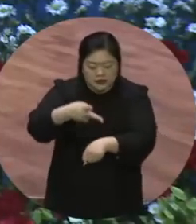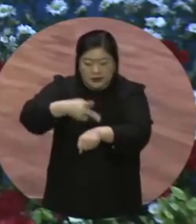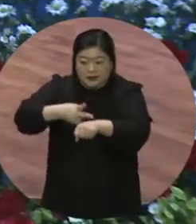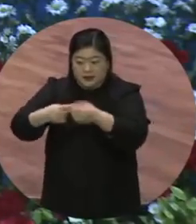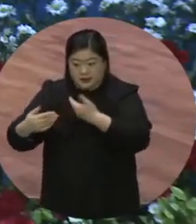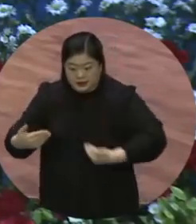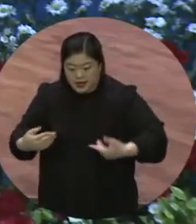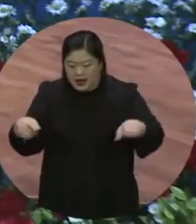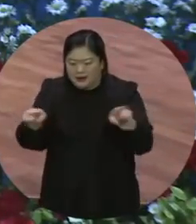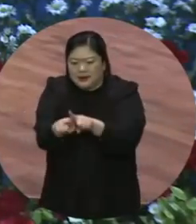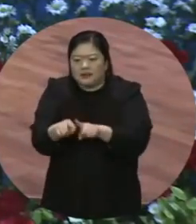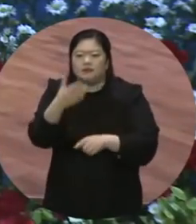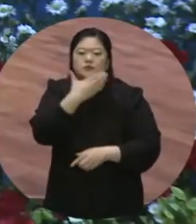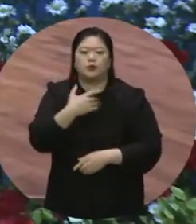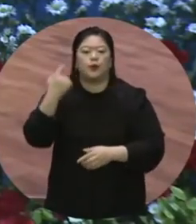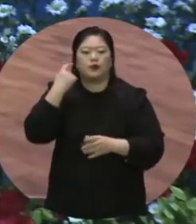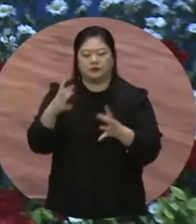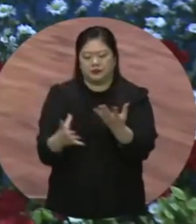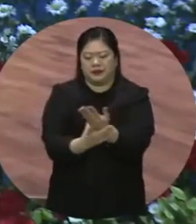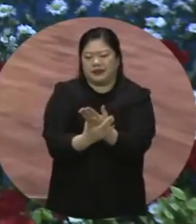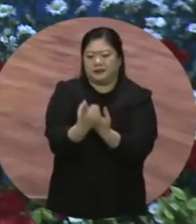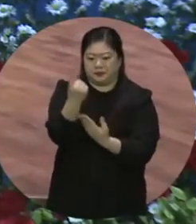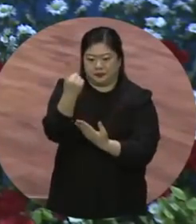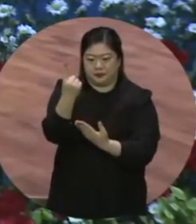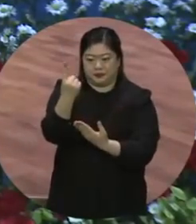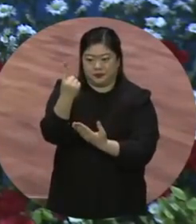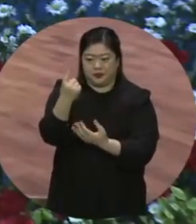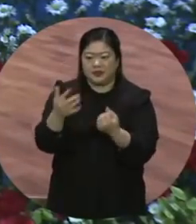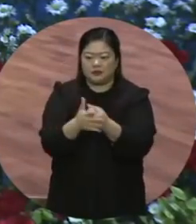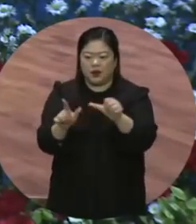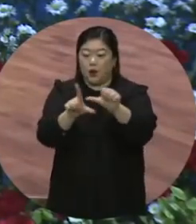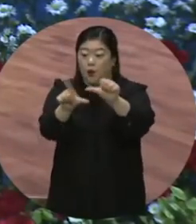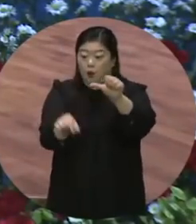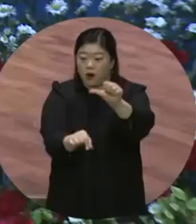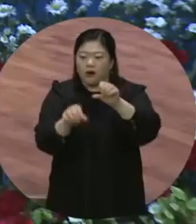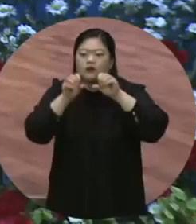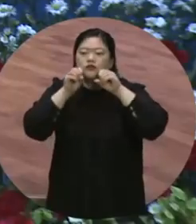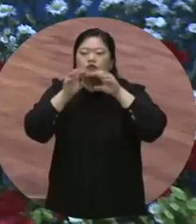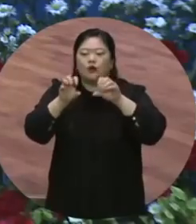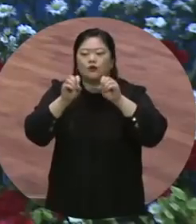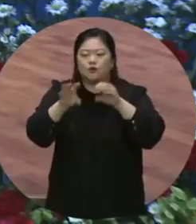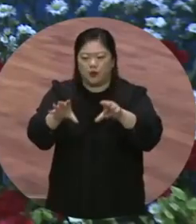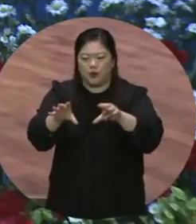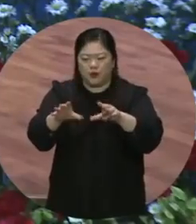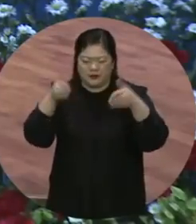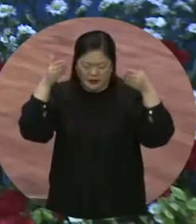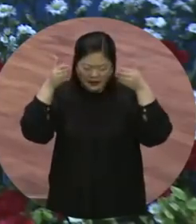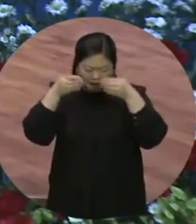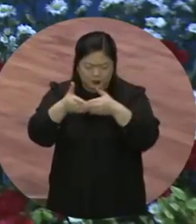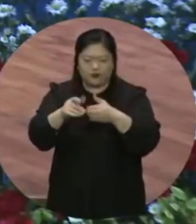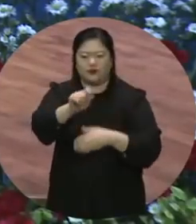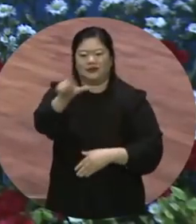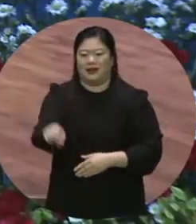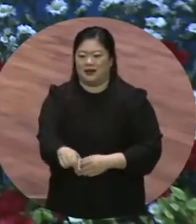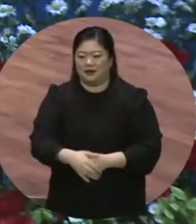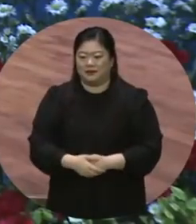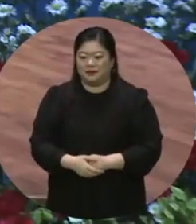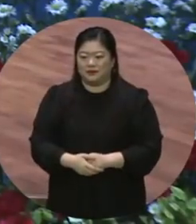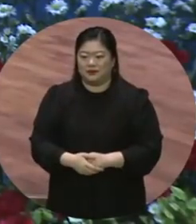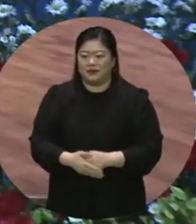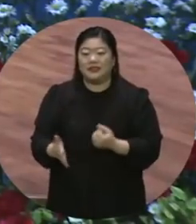주일로, 그래서 집중 전도 주일로 지킵니다. 올 한 달을. 그래서 주제가 뭐냐? 나도 너희를